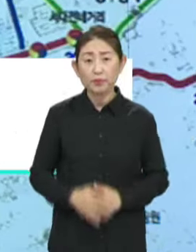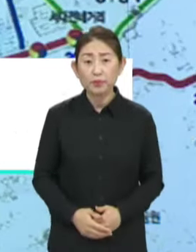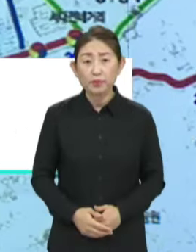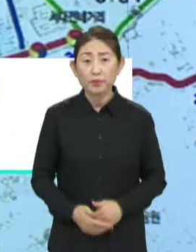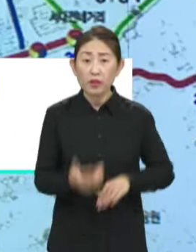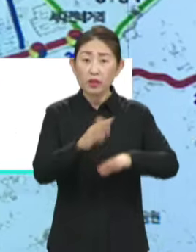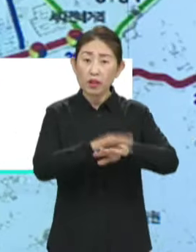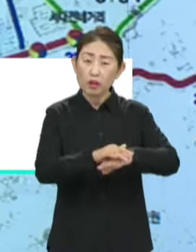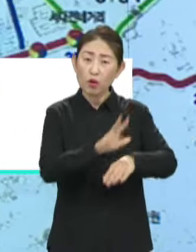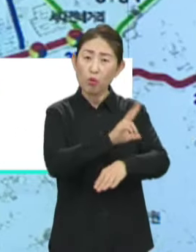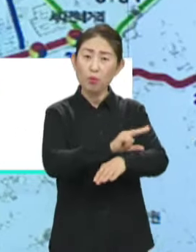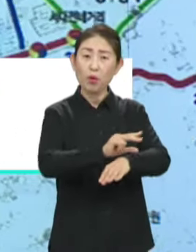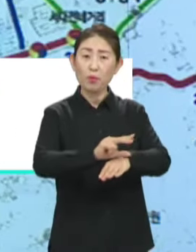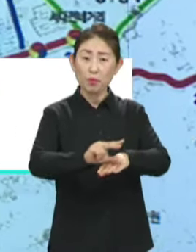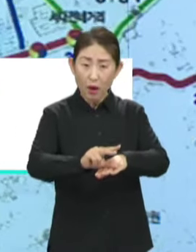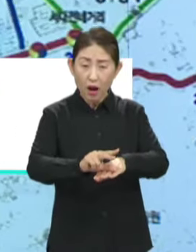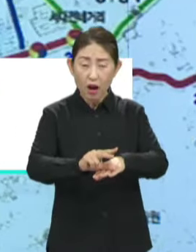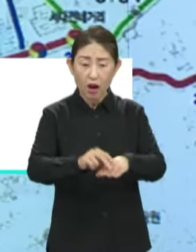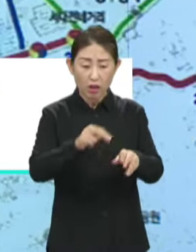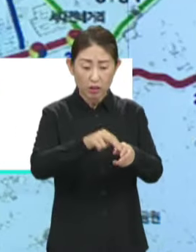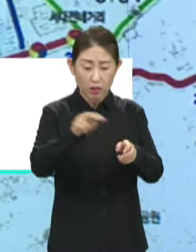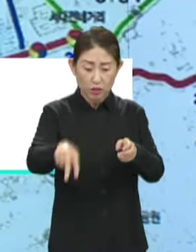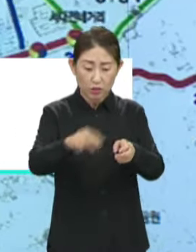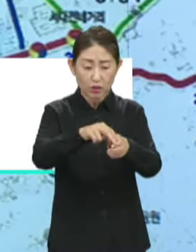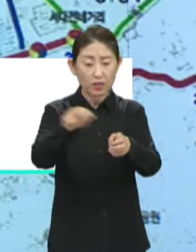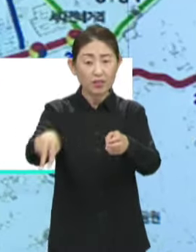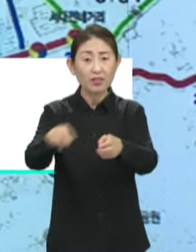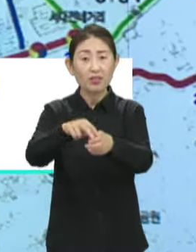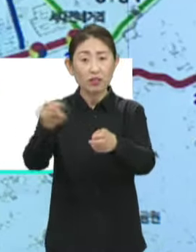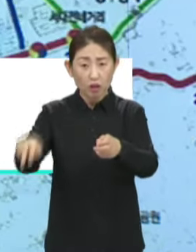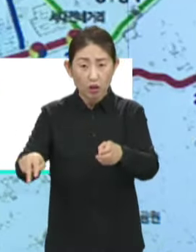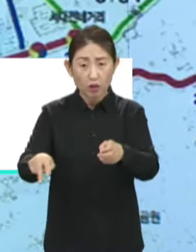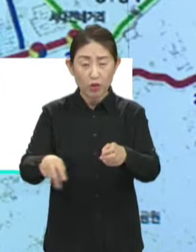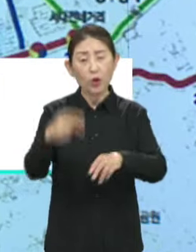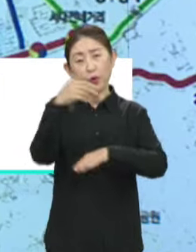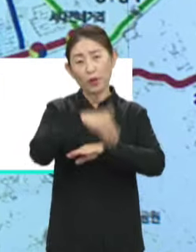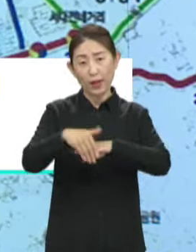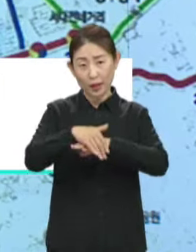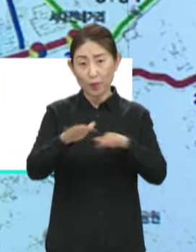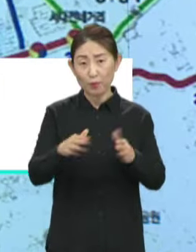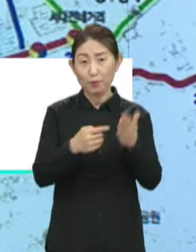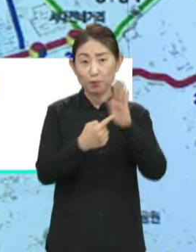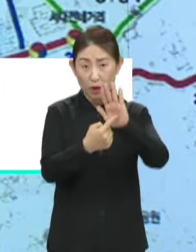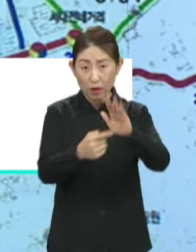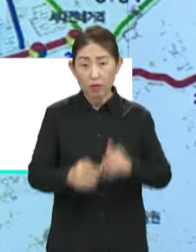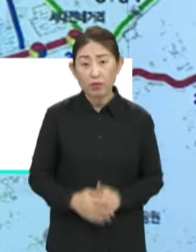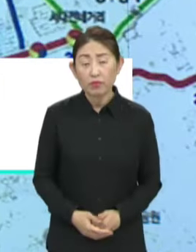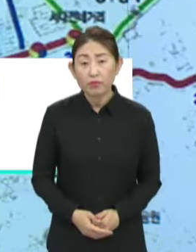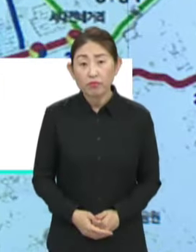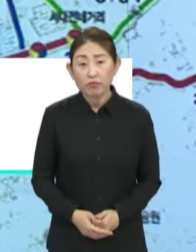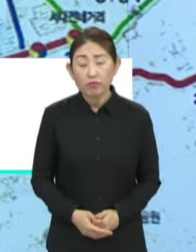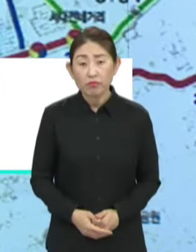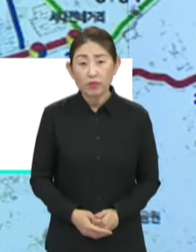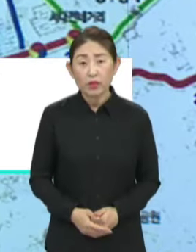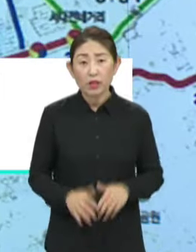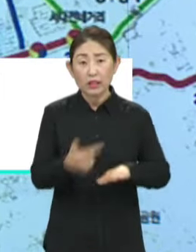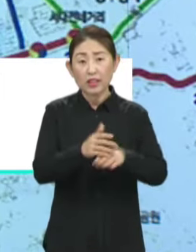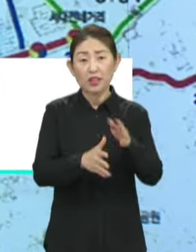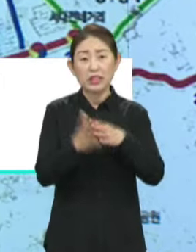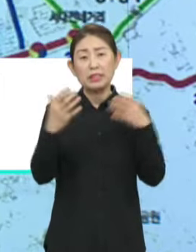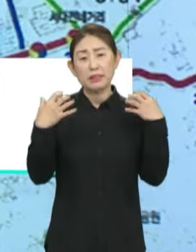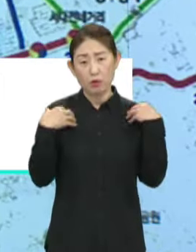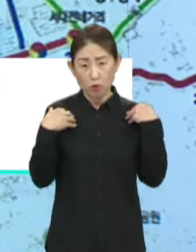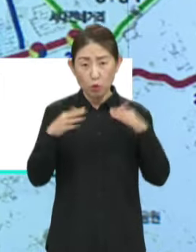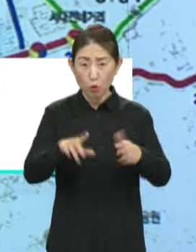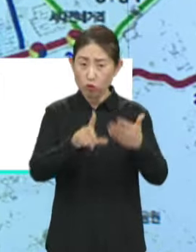대전 도시철도 2호선의 정거장 위치 등 트램 노선의 구체적 그림과 계획이 공개됐습니다. 대전시는 트램 차량